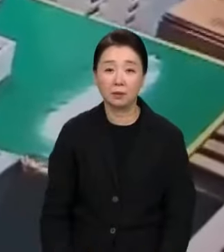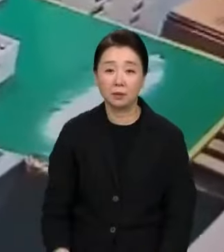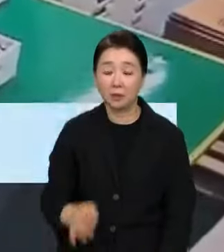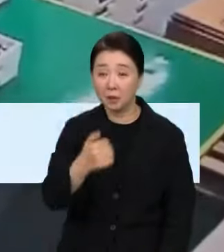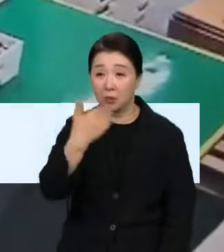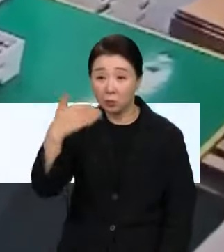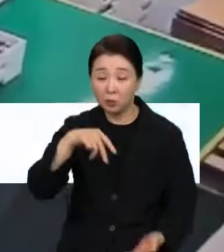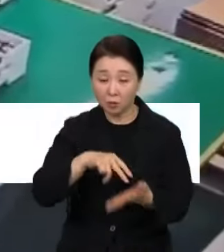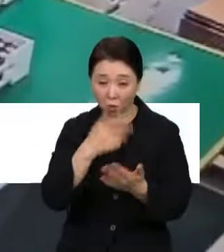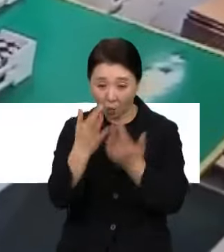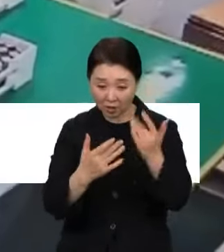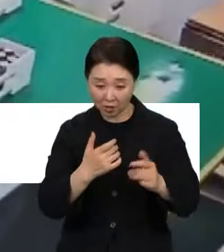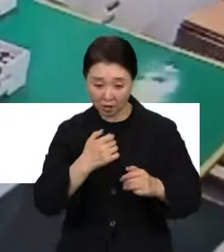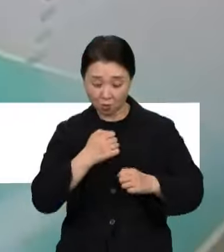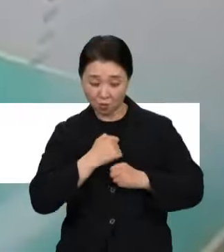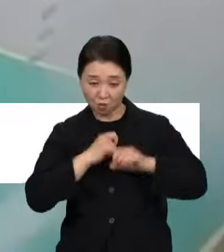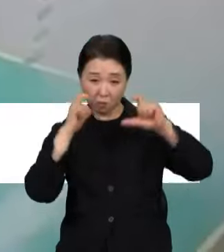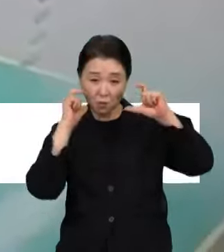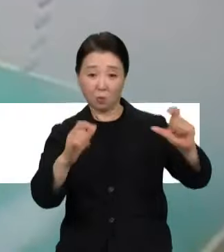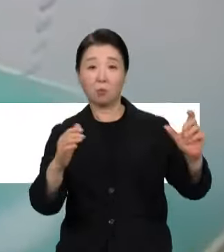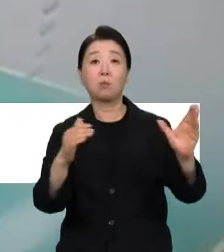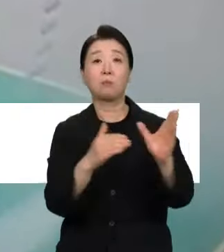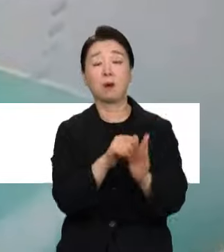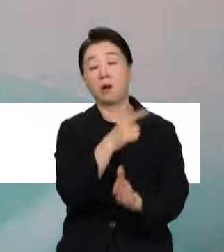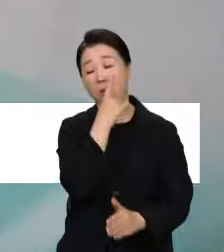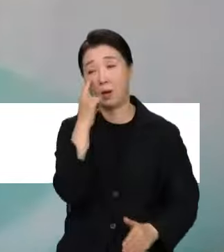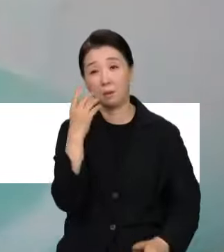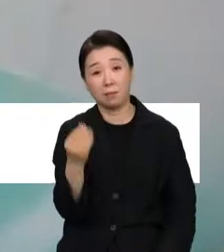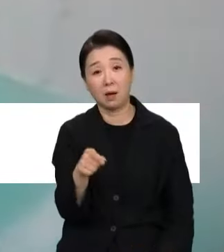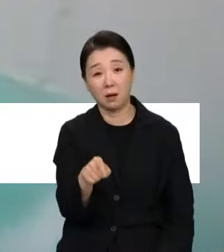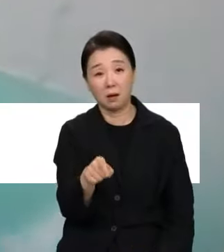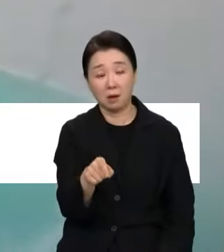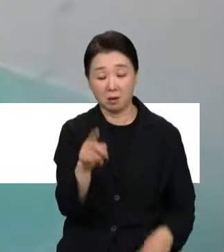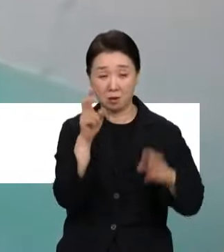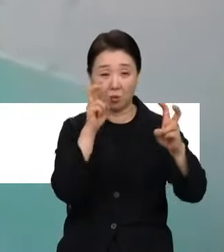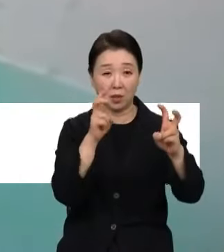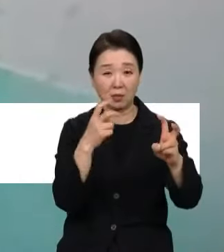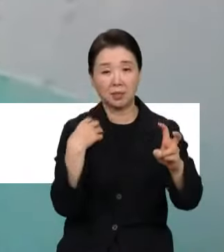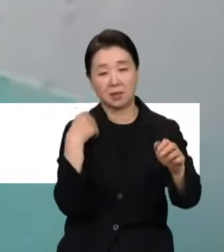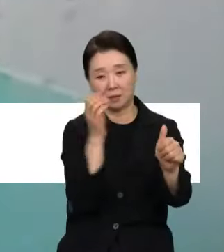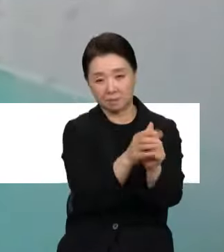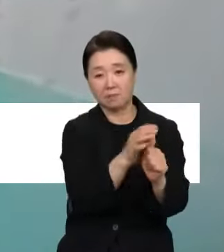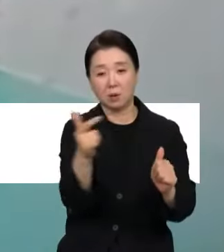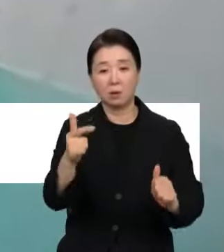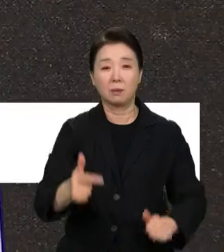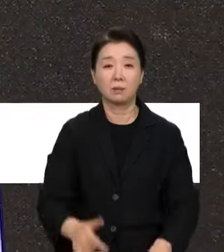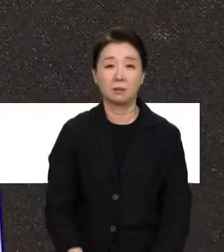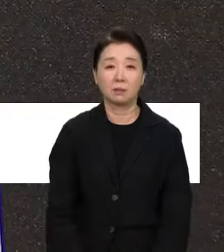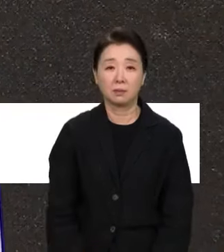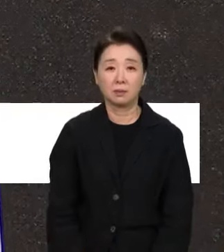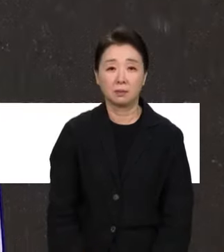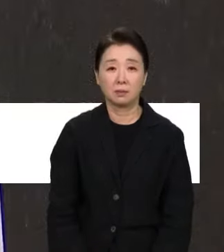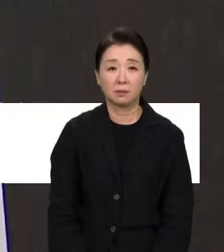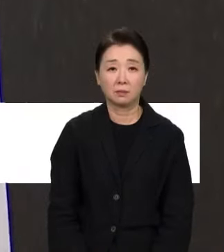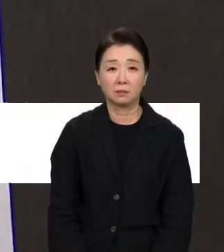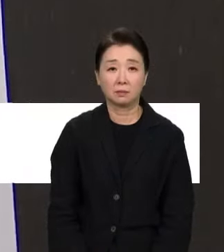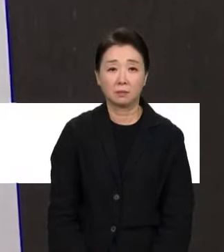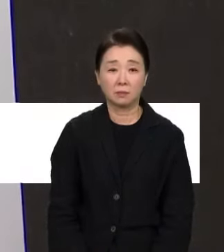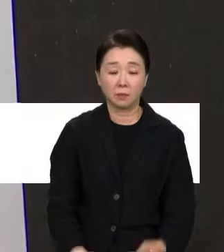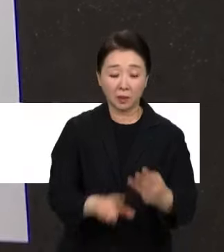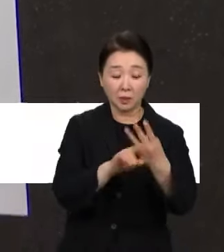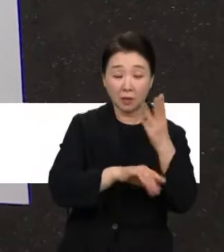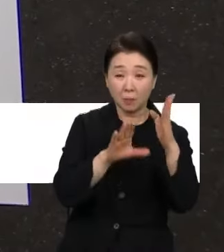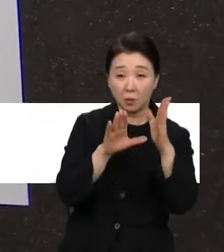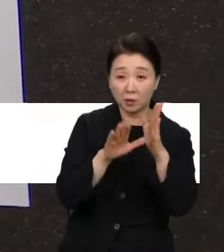공장을 화재 위험 시설로 경고해 왔다는 게 확인되면서 업체 책임은 더 부각되고 있습니다. 지난 3월